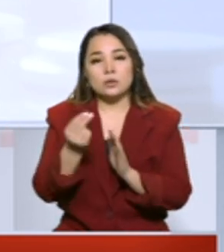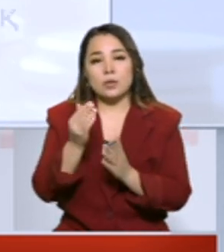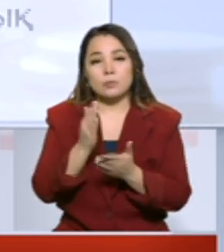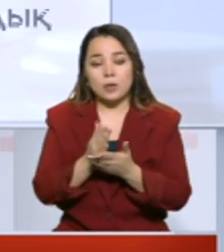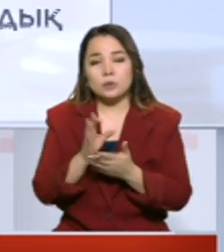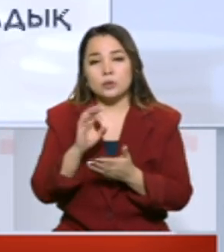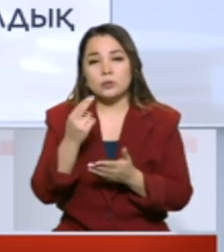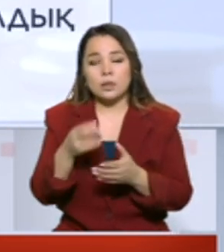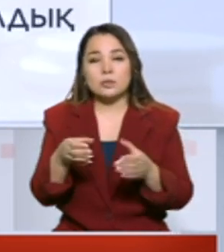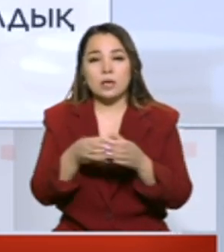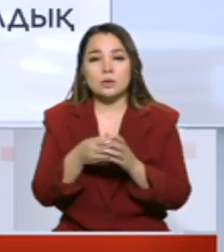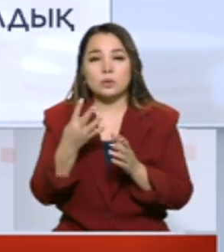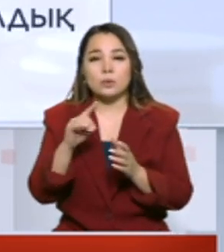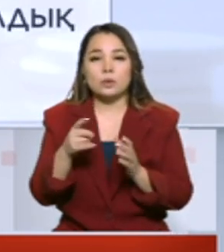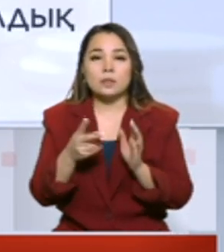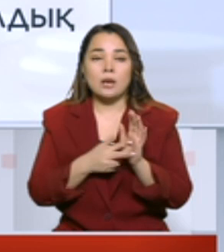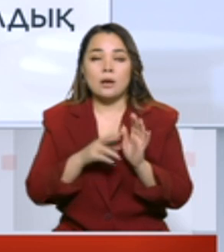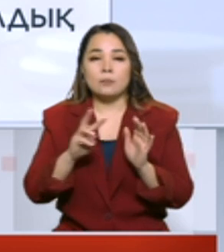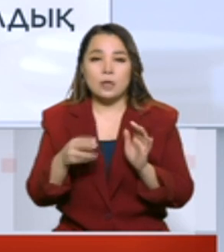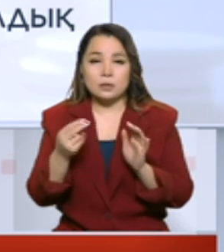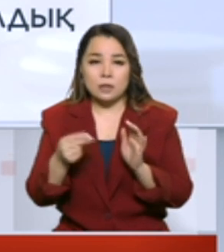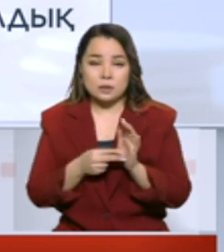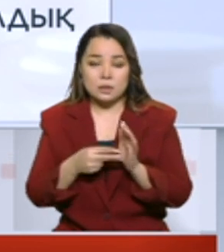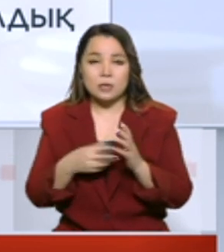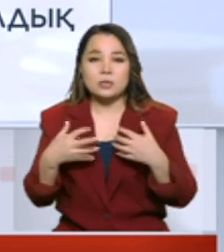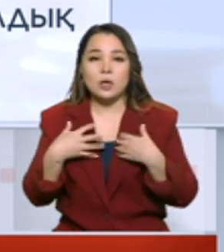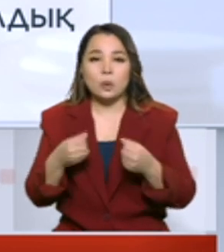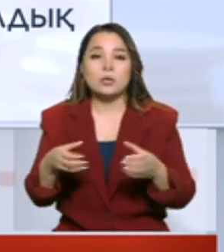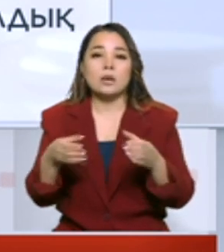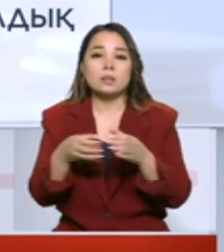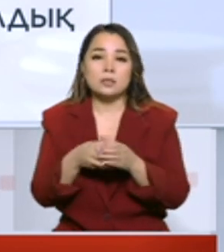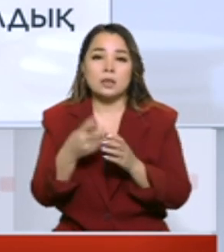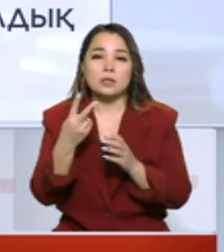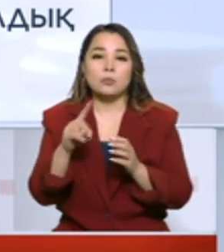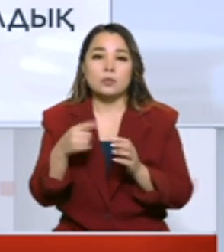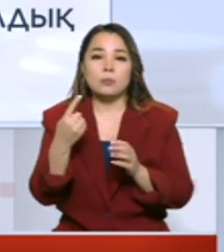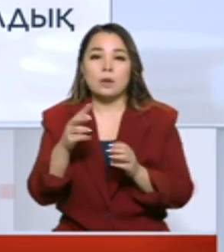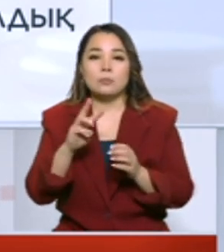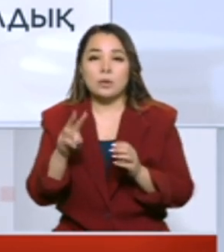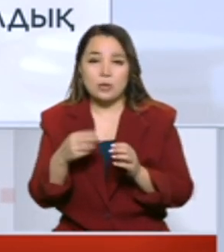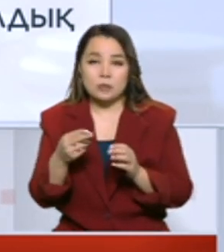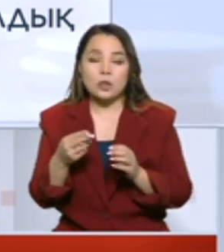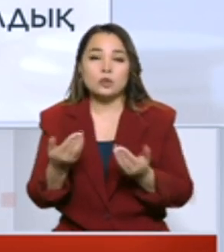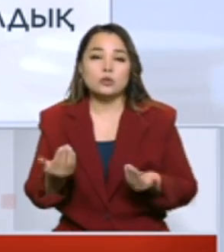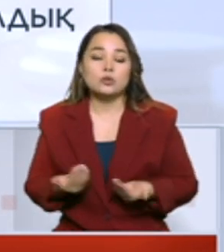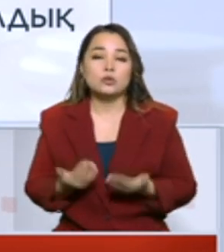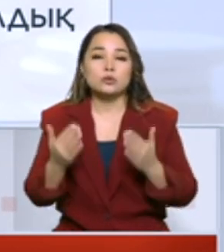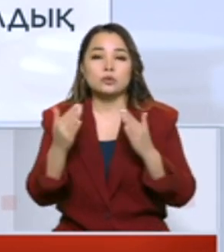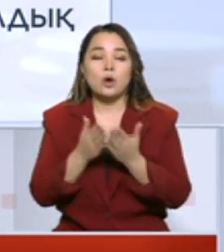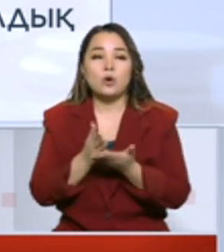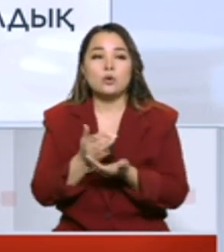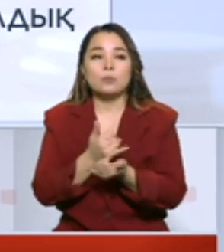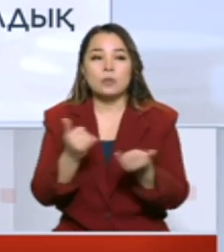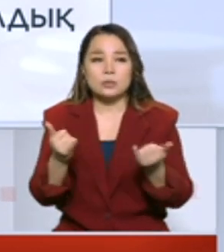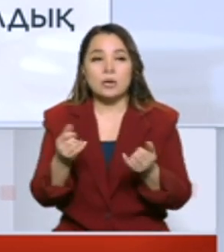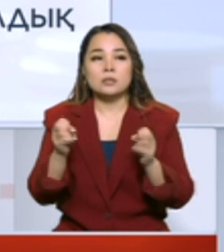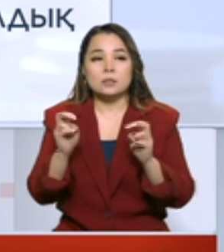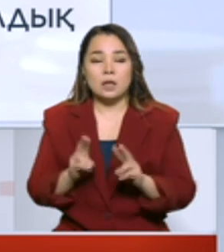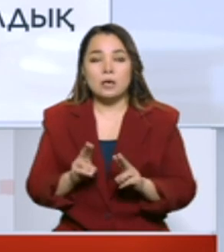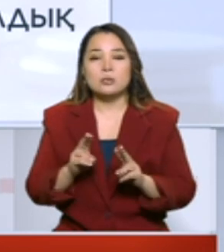кейін әлеуметтік салаға 4,8 миллиард, денсаулық сақтау саласына 2,1 миллиард, тұрғын үй коммуналдық